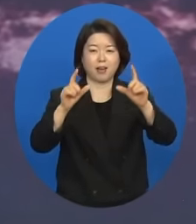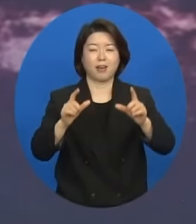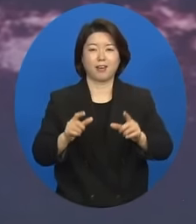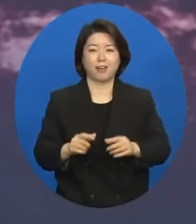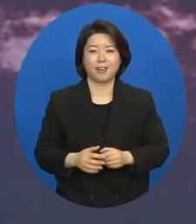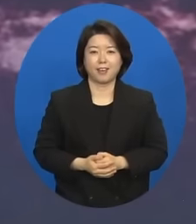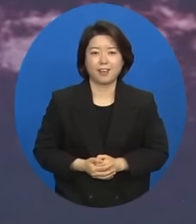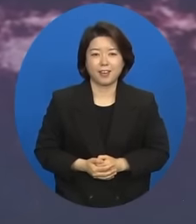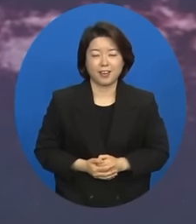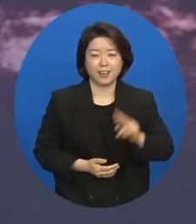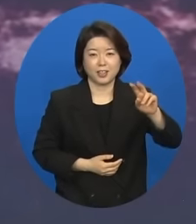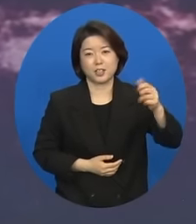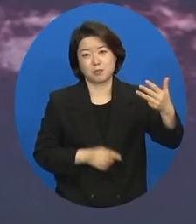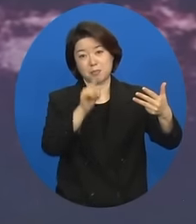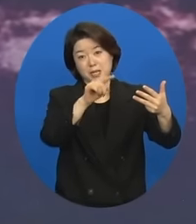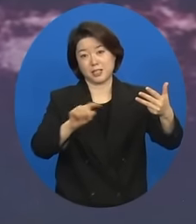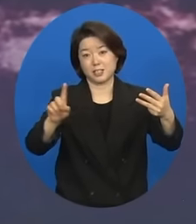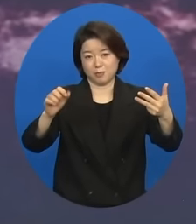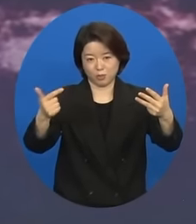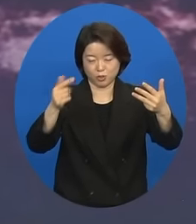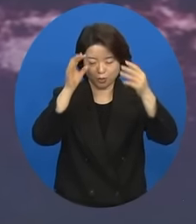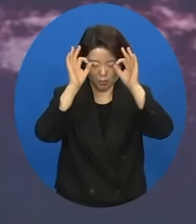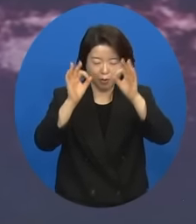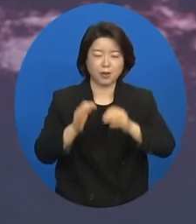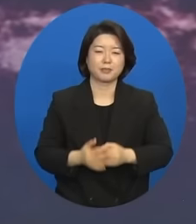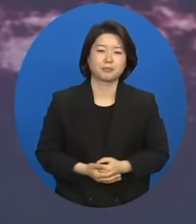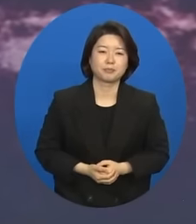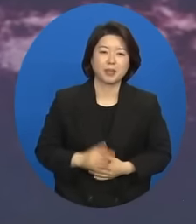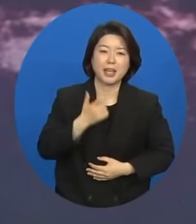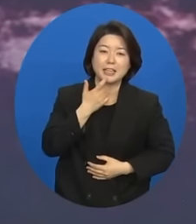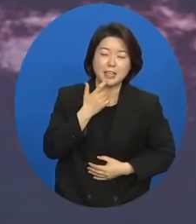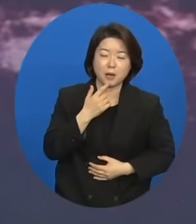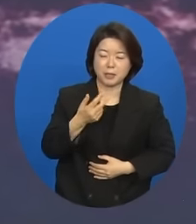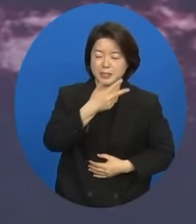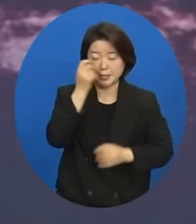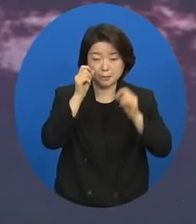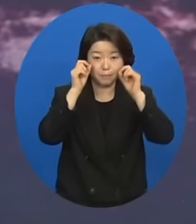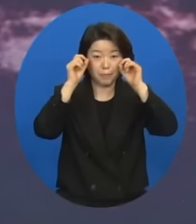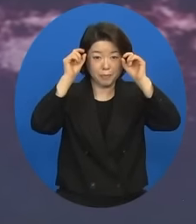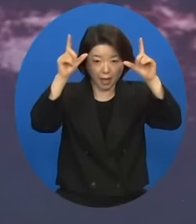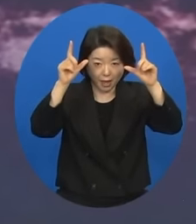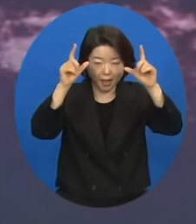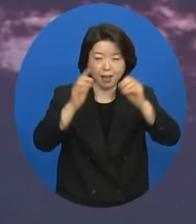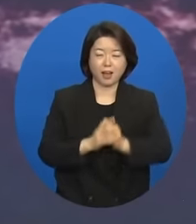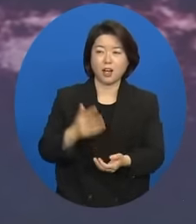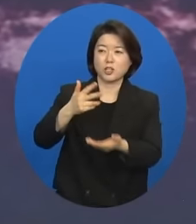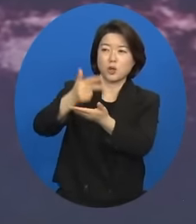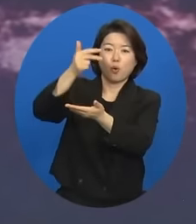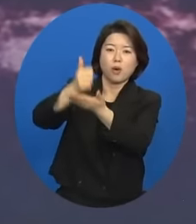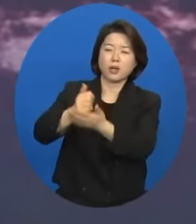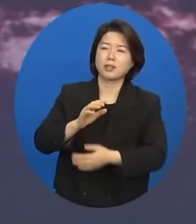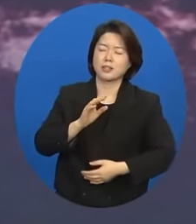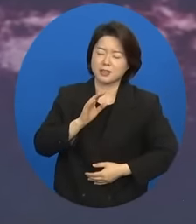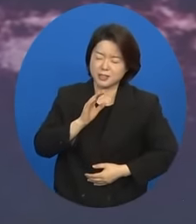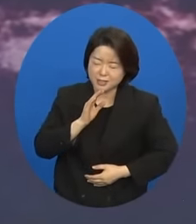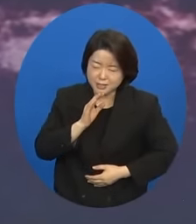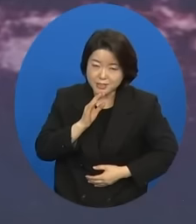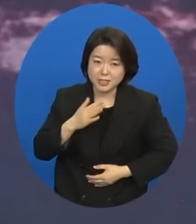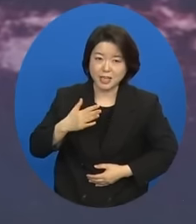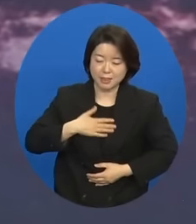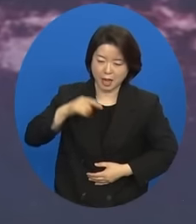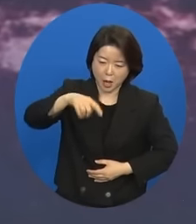16절 말씀에 뭐라고 합니까 함께 읽어보겠습니다 시작 야곱이 잠이 깨어 이르되 여호와께서 과연